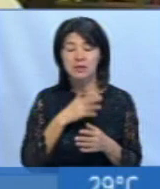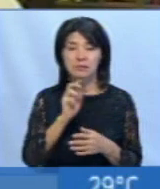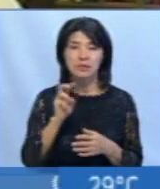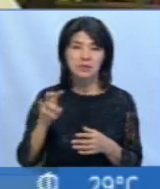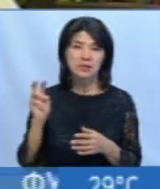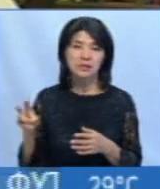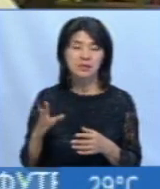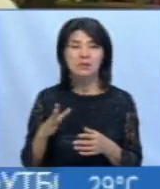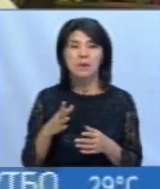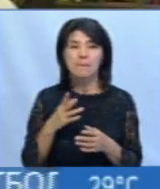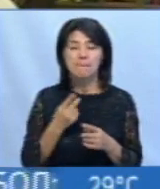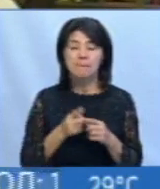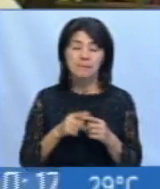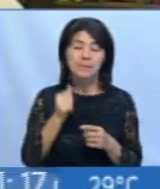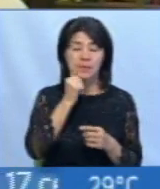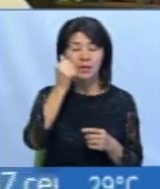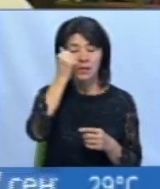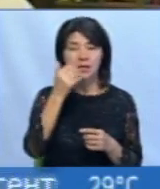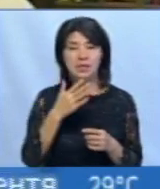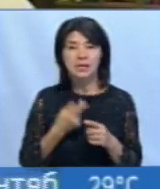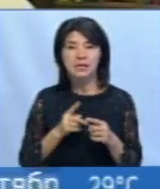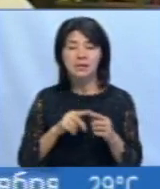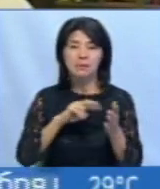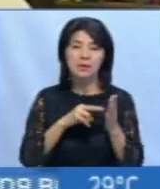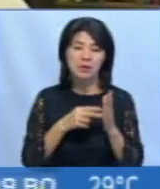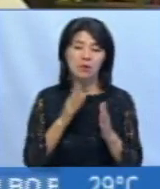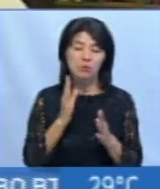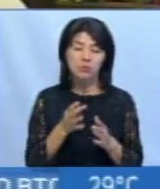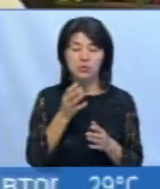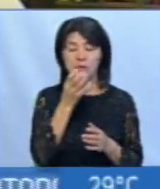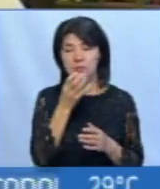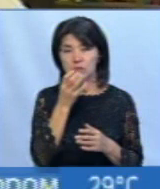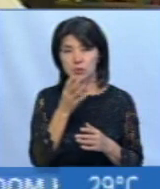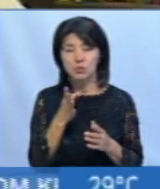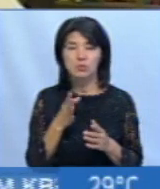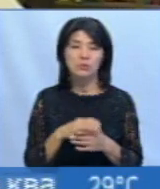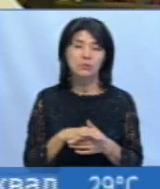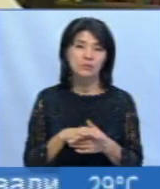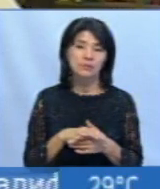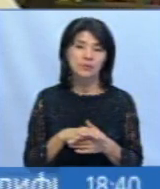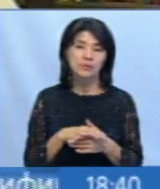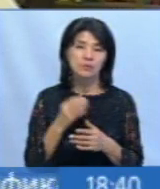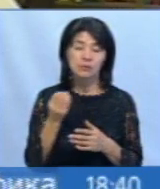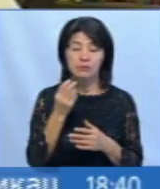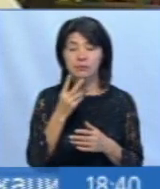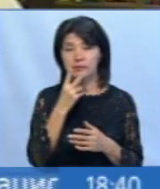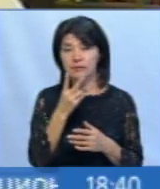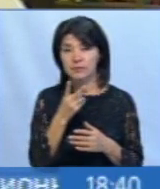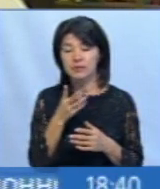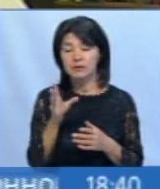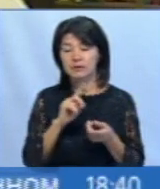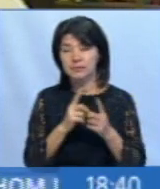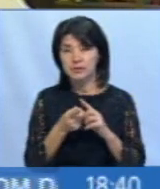мы надеемся, что у нас здание станет теплее, комфортнее, и эстетический вид